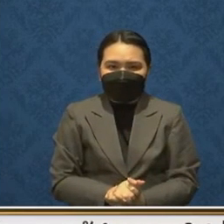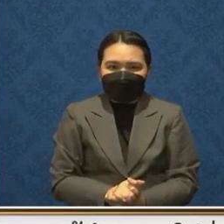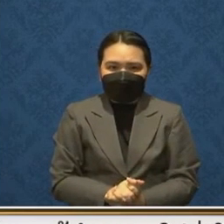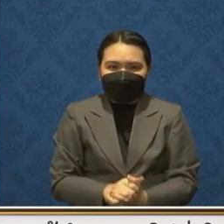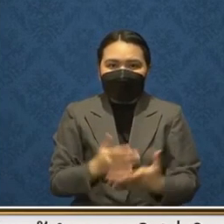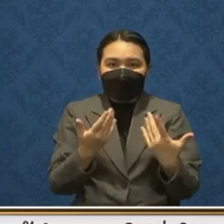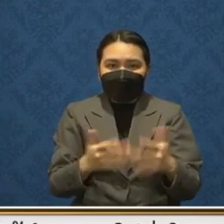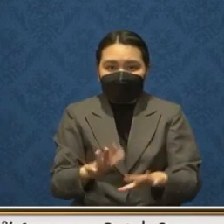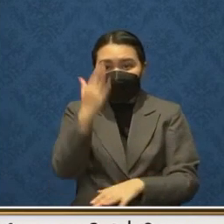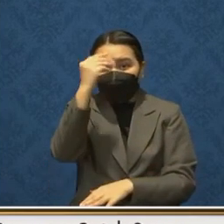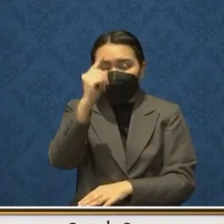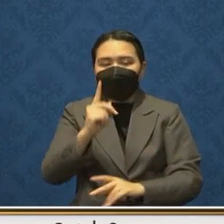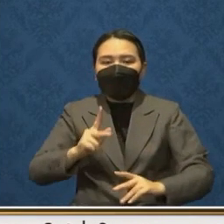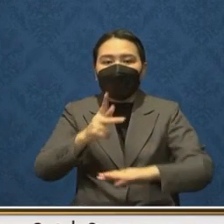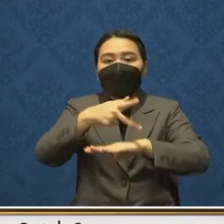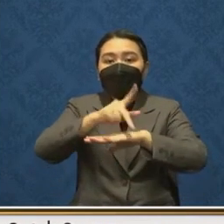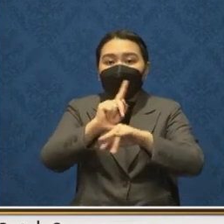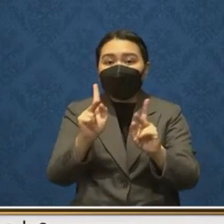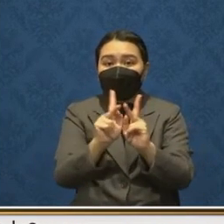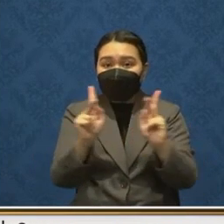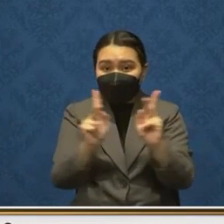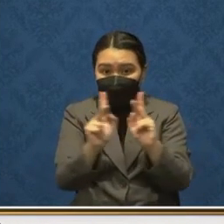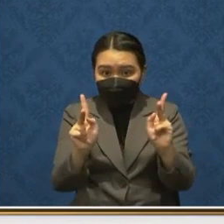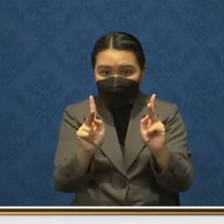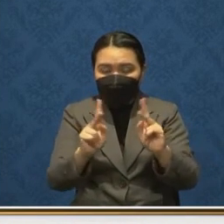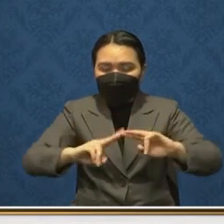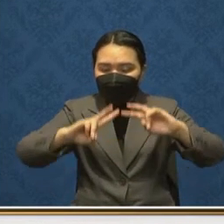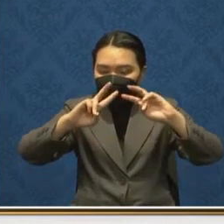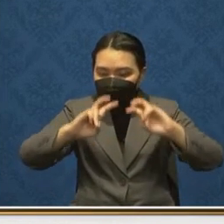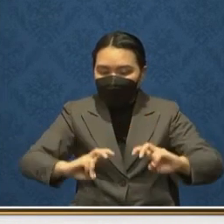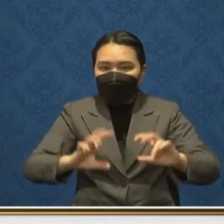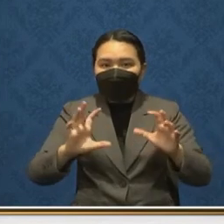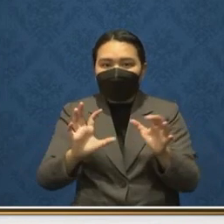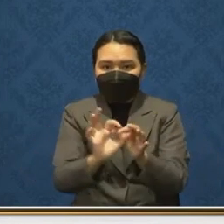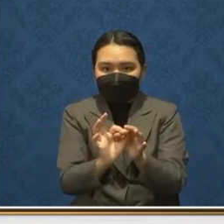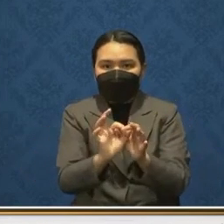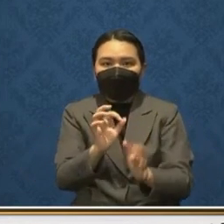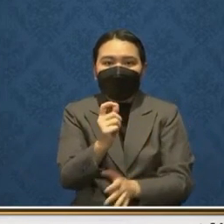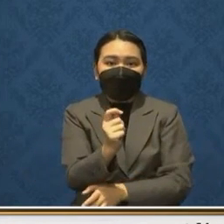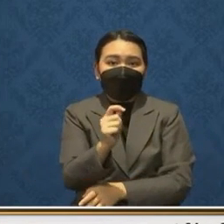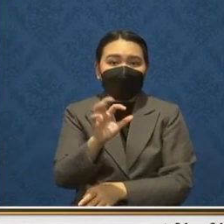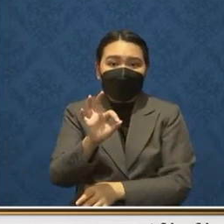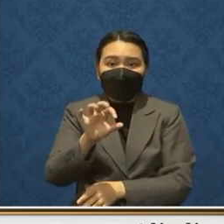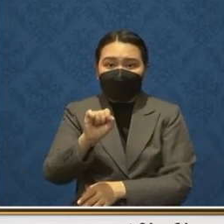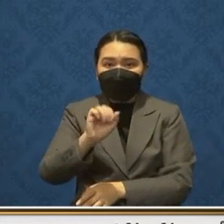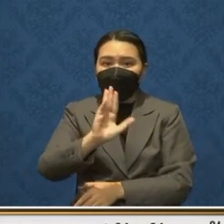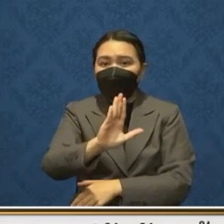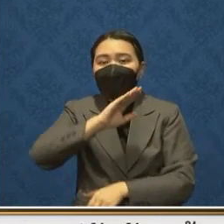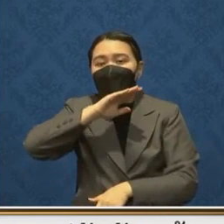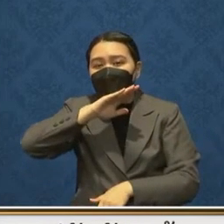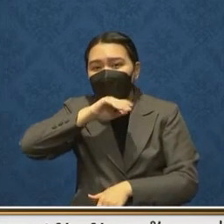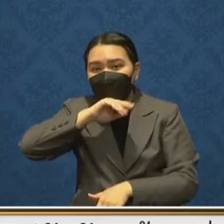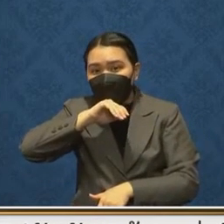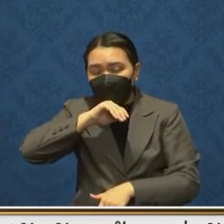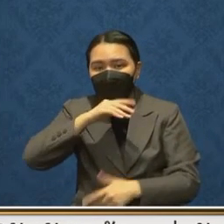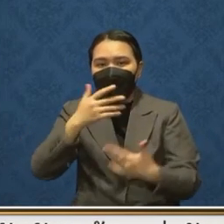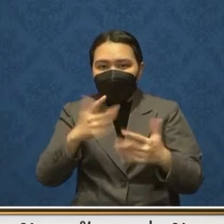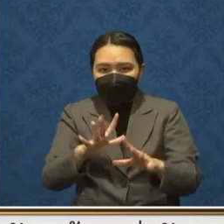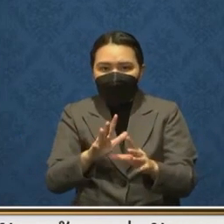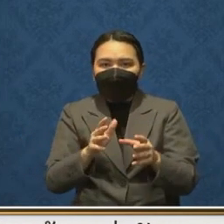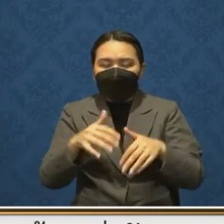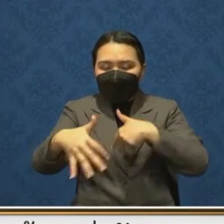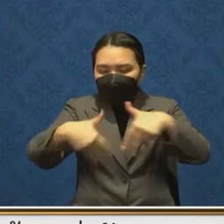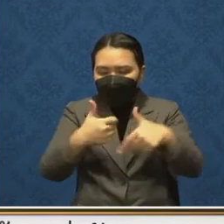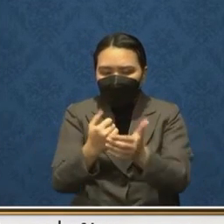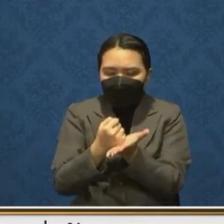กรฏิการวิสามัพิธนาการแพรระบาดของโลกเช้ออฮิวาสุกรและศึกษาเนี่ทางชวยเหอประชาชน